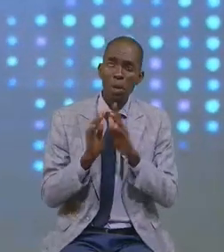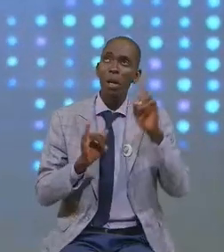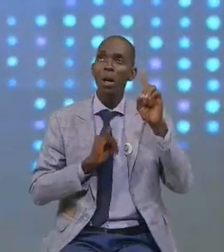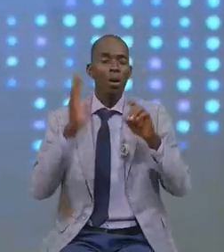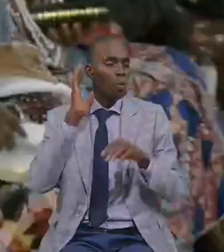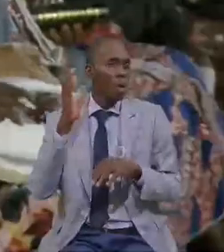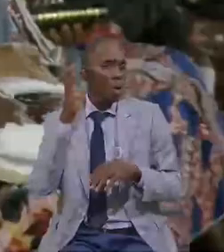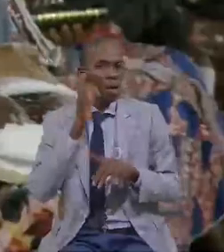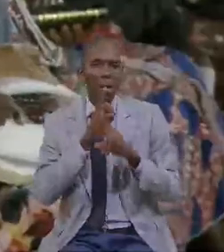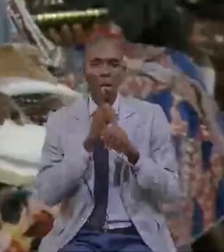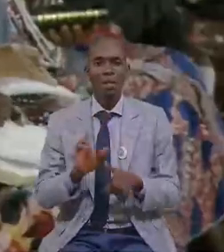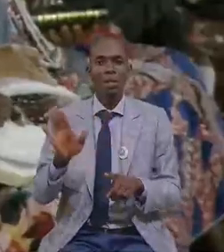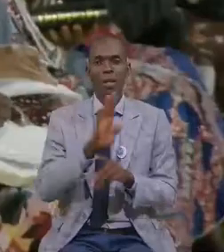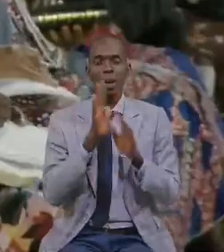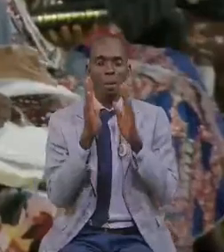les exaucer.